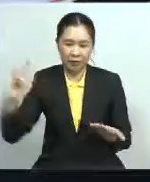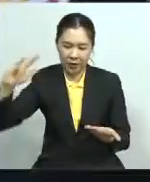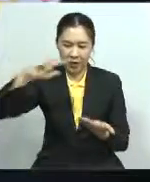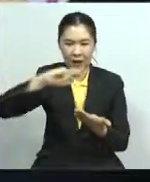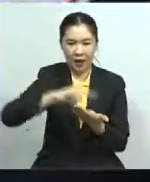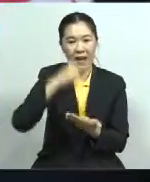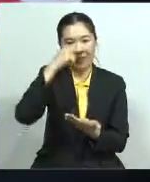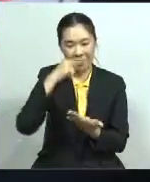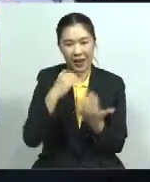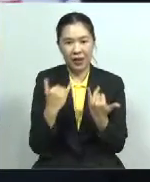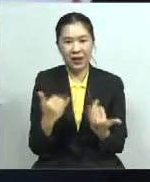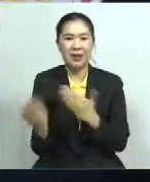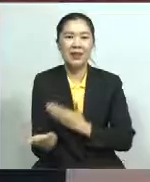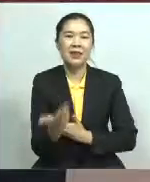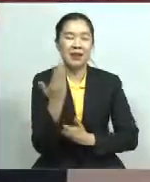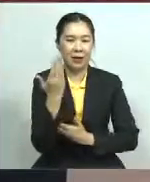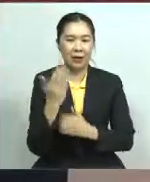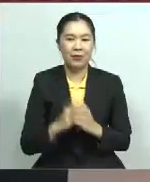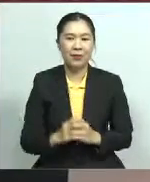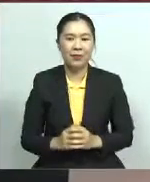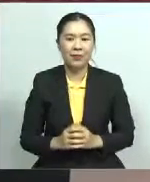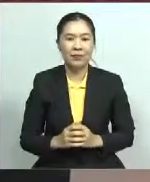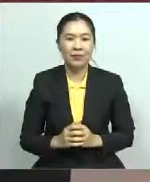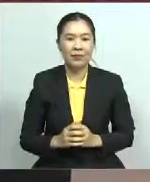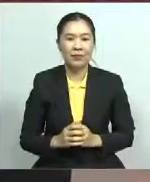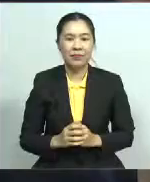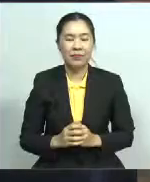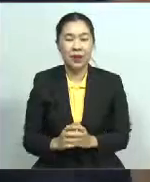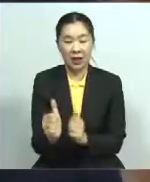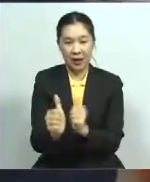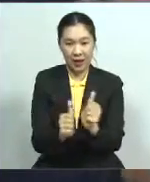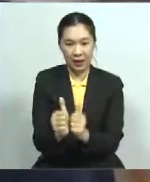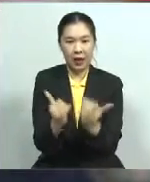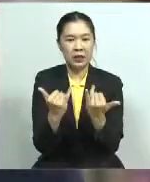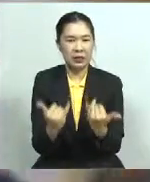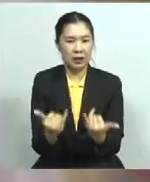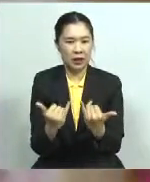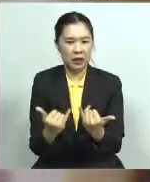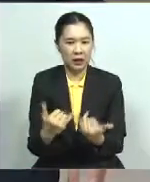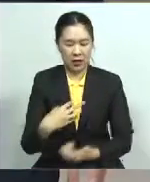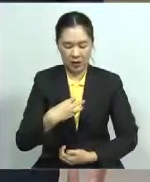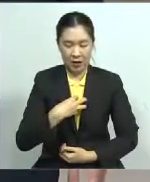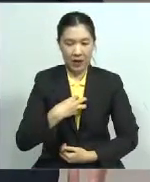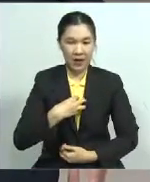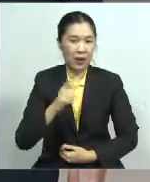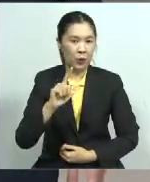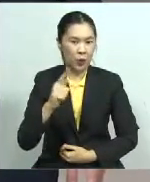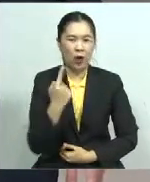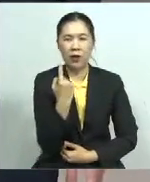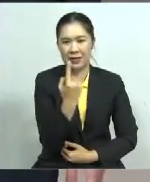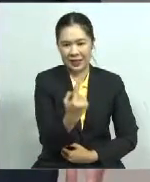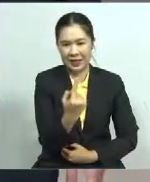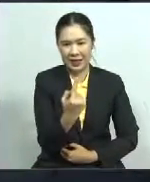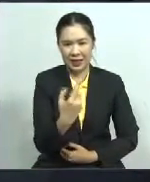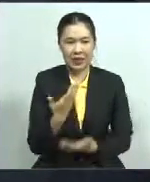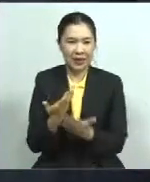ถึงประเทศไทยแล้วเมื่อช่วงเช้าที่ผ่านมาการไปแข่งขันครั้งนี้น้องๆสามารถคว้าเหรียญทองมาได้1